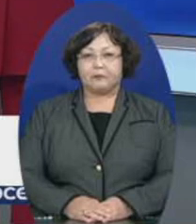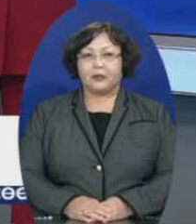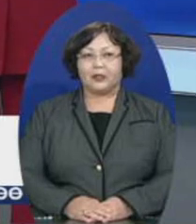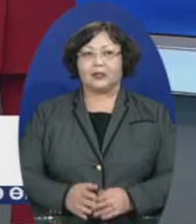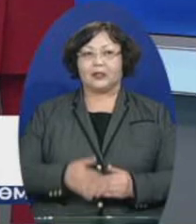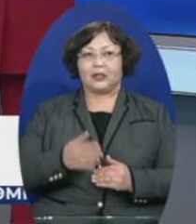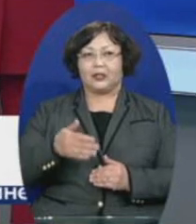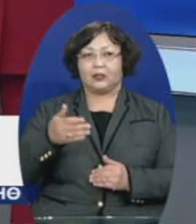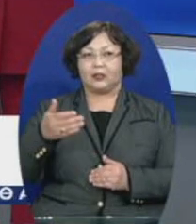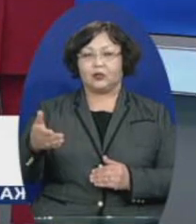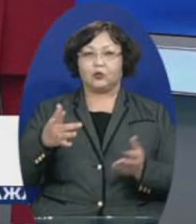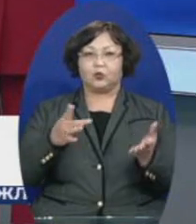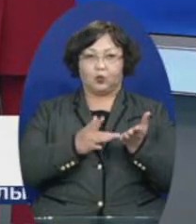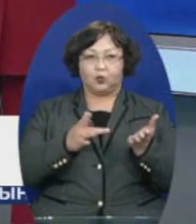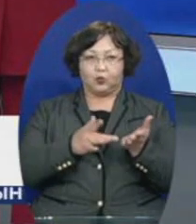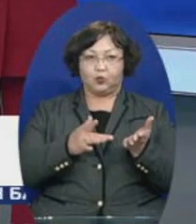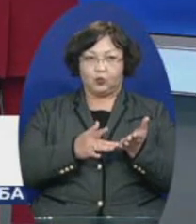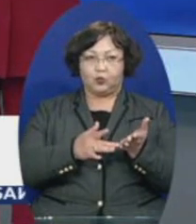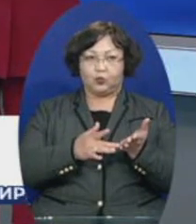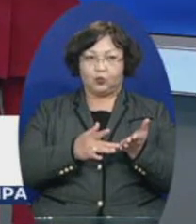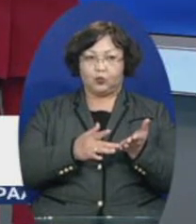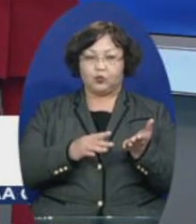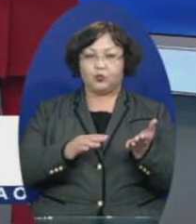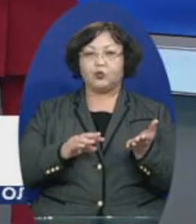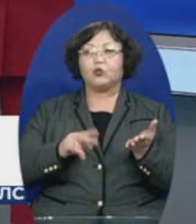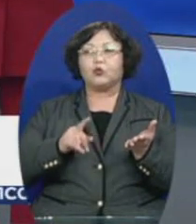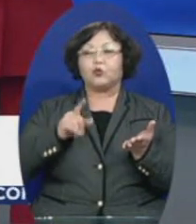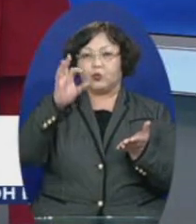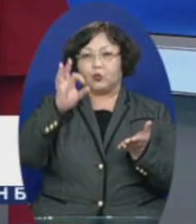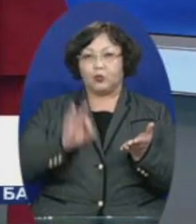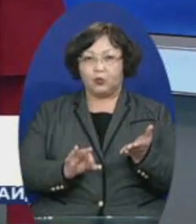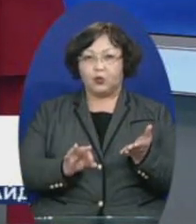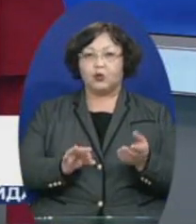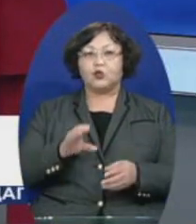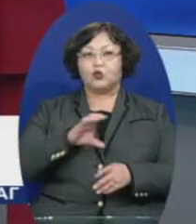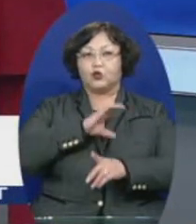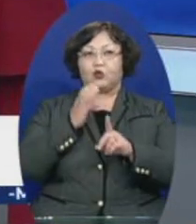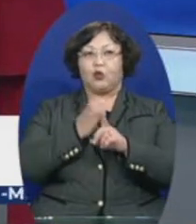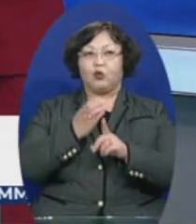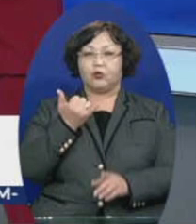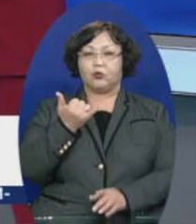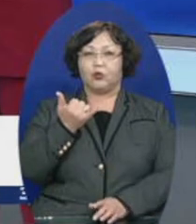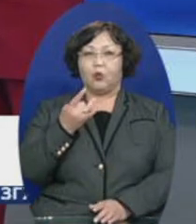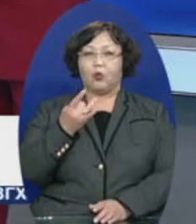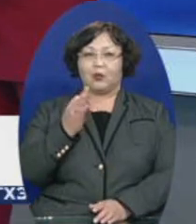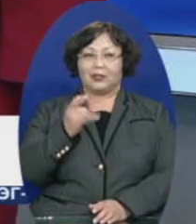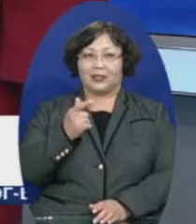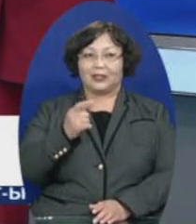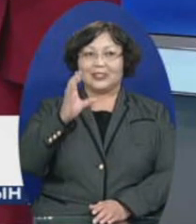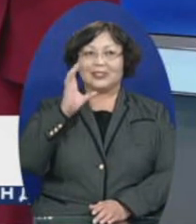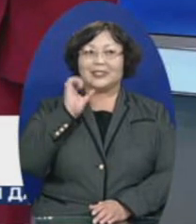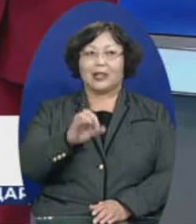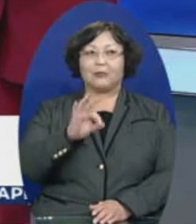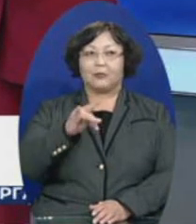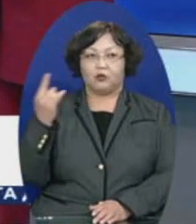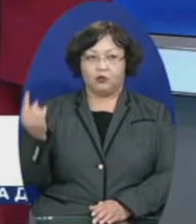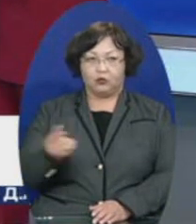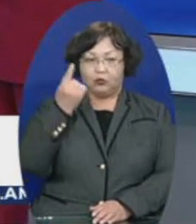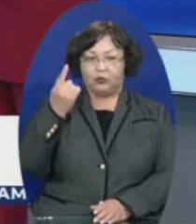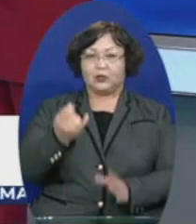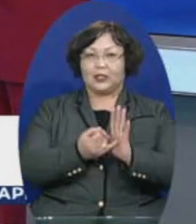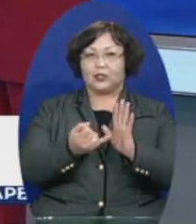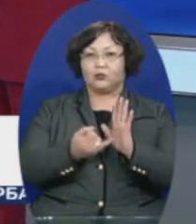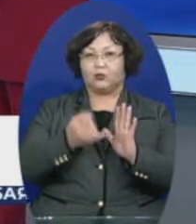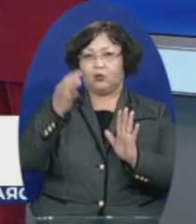цаашлаа дундаж өөрчлөлтийн хувийг харвал соёл урлагийн салбар хамгийн их буюу за 66%